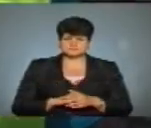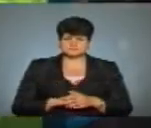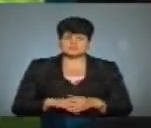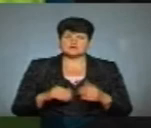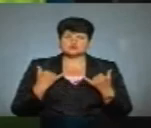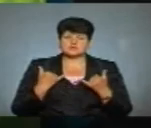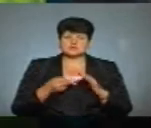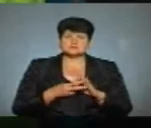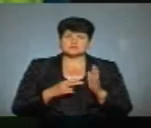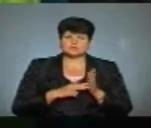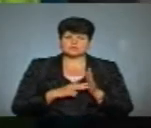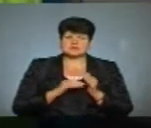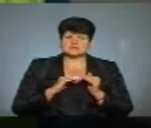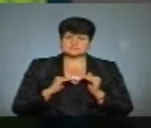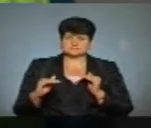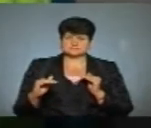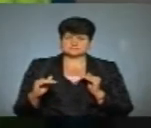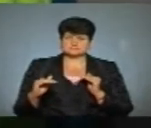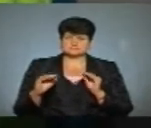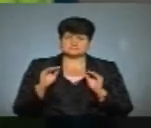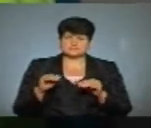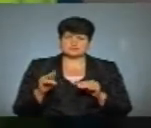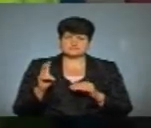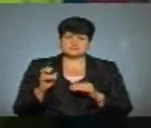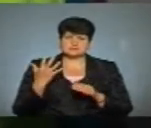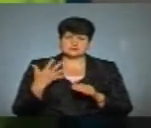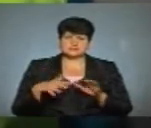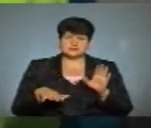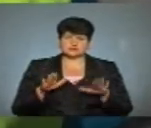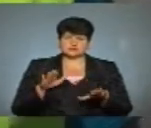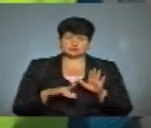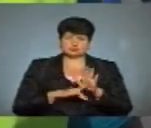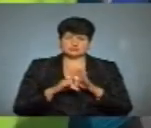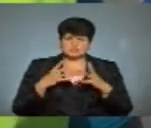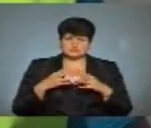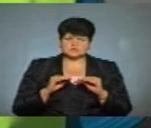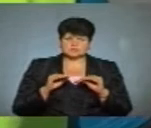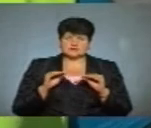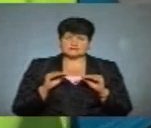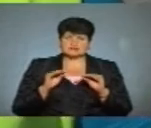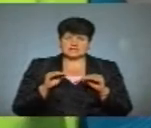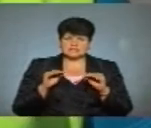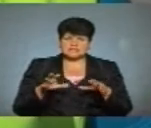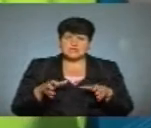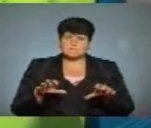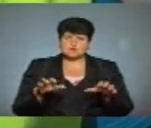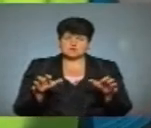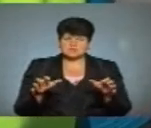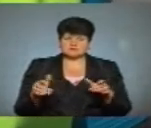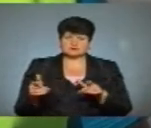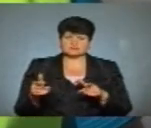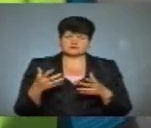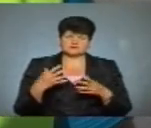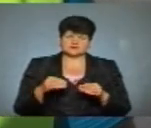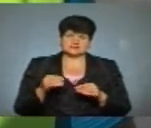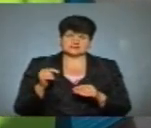Сьогодні запланували вкладання асфальтобетону, теж десь 250 тонн. Почали вже вкладання бруківки, готового тротуару вже є десь